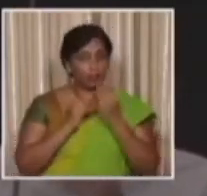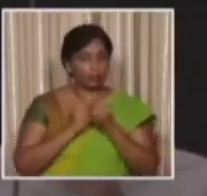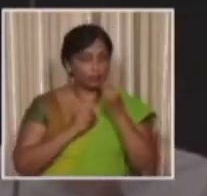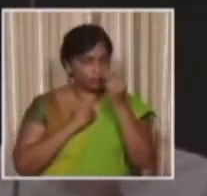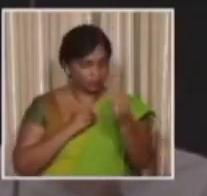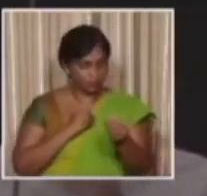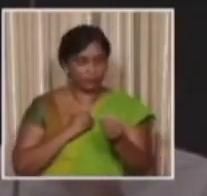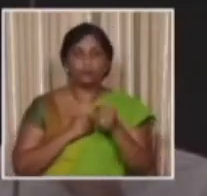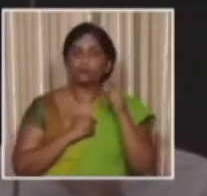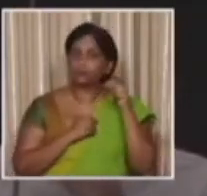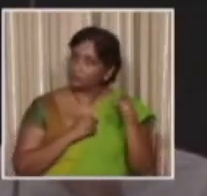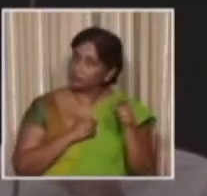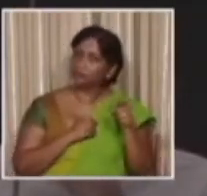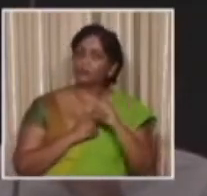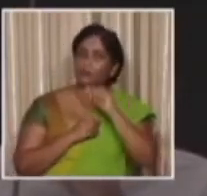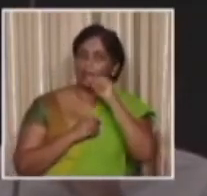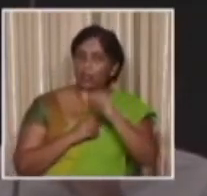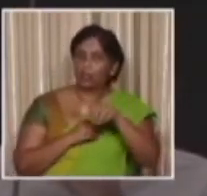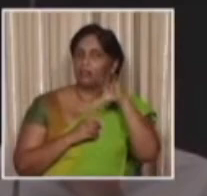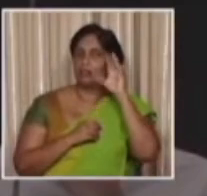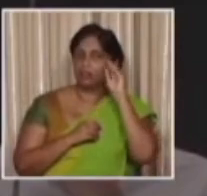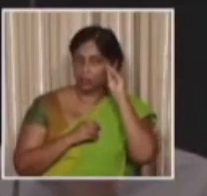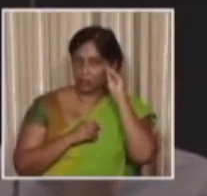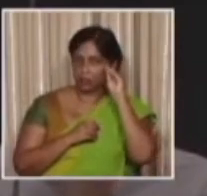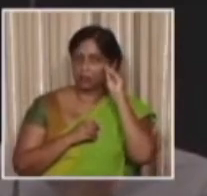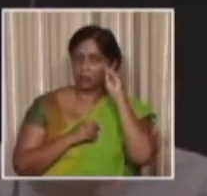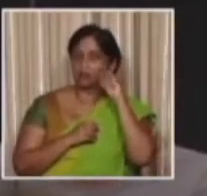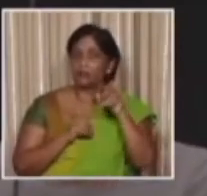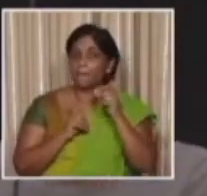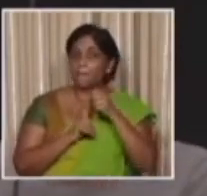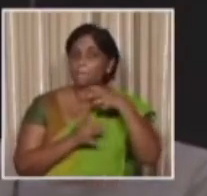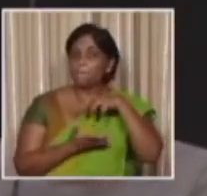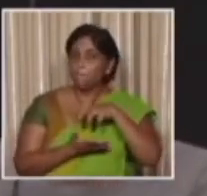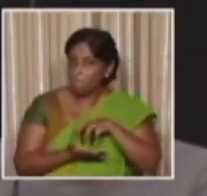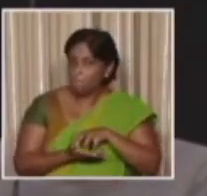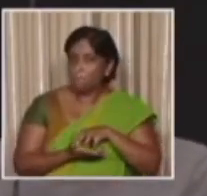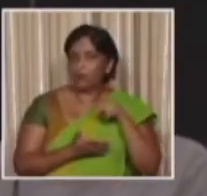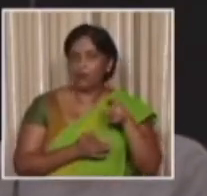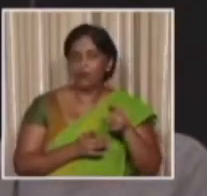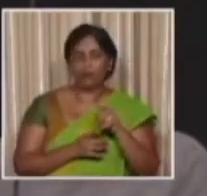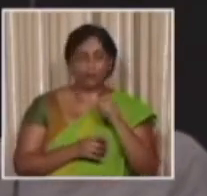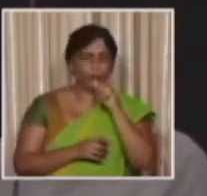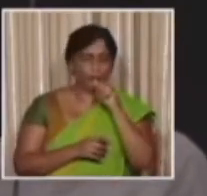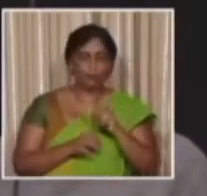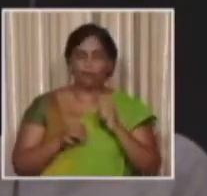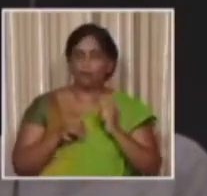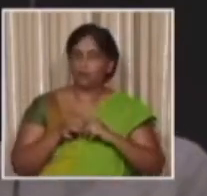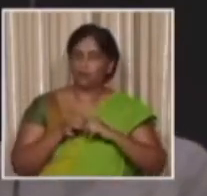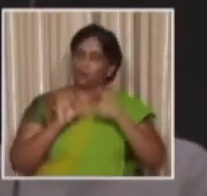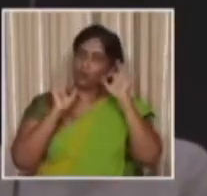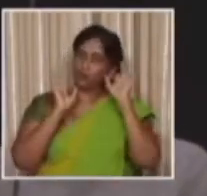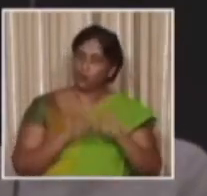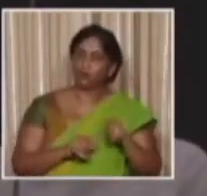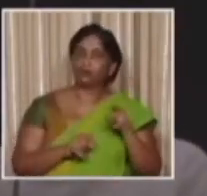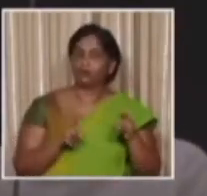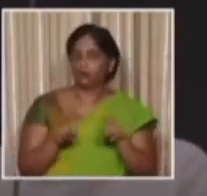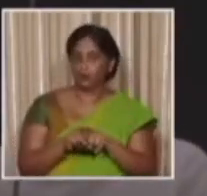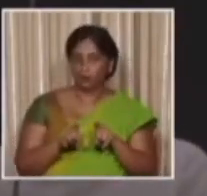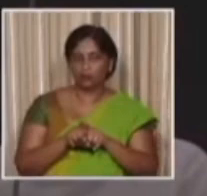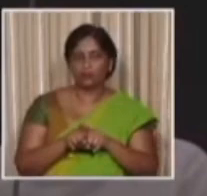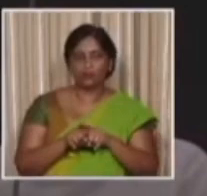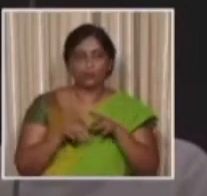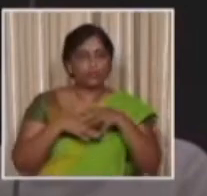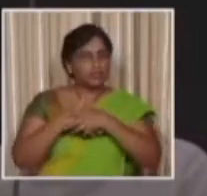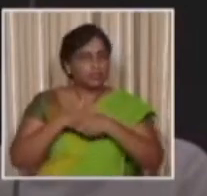கொண்டு இன்று அந்த பகுதியில் எந்த ஒரு பிரச்சனையும் இல்லாமல் எந்த ஒரு இனத்திற்கும் எந்த ஒரு மதத்திற்கும் பாதிப்பு ஏற்படாத வகையில் சுமூகமான